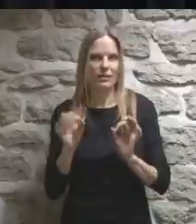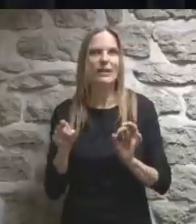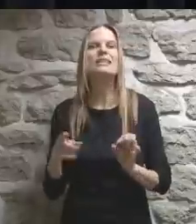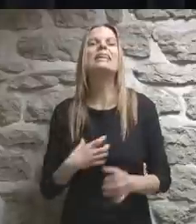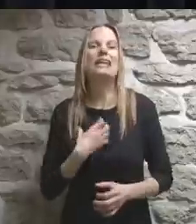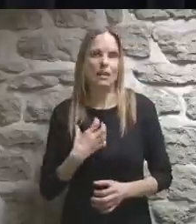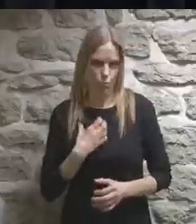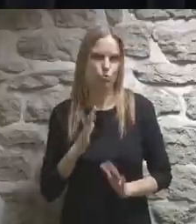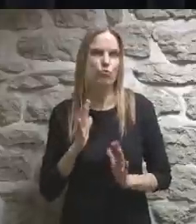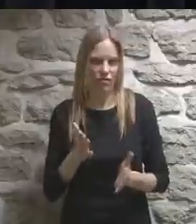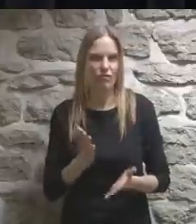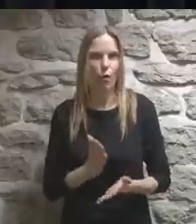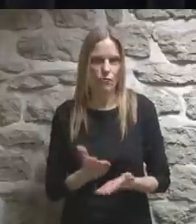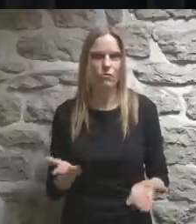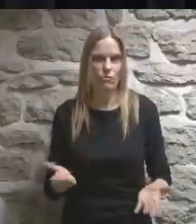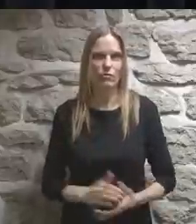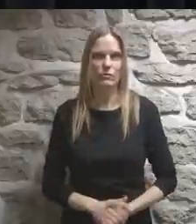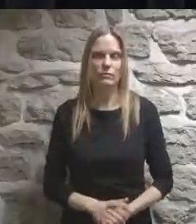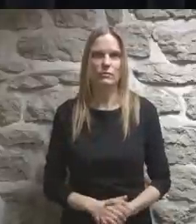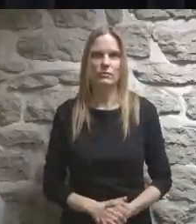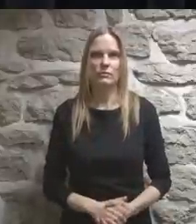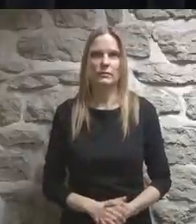hirmutav.